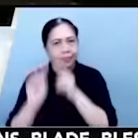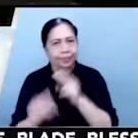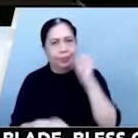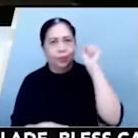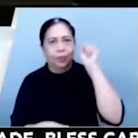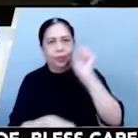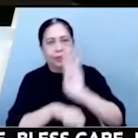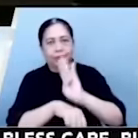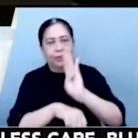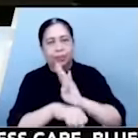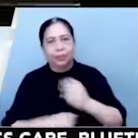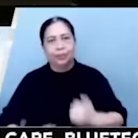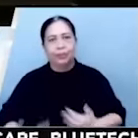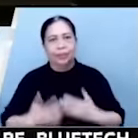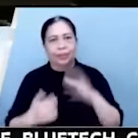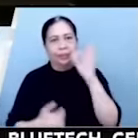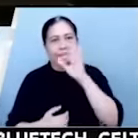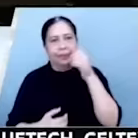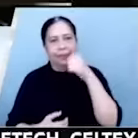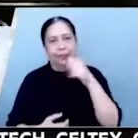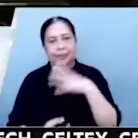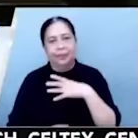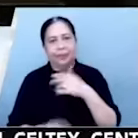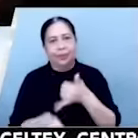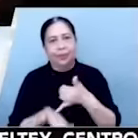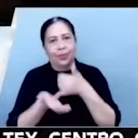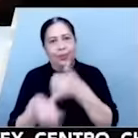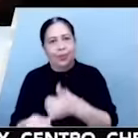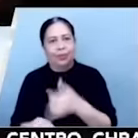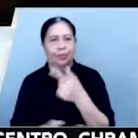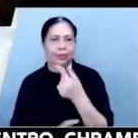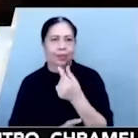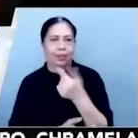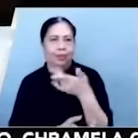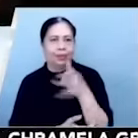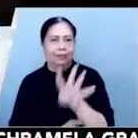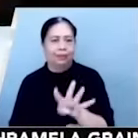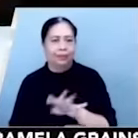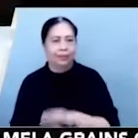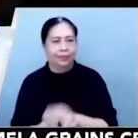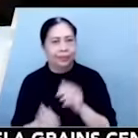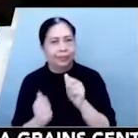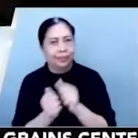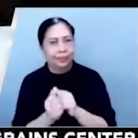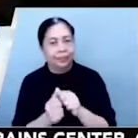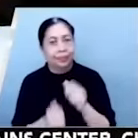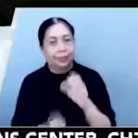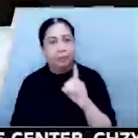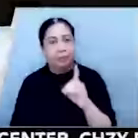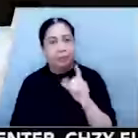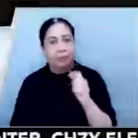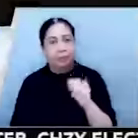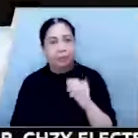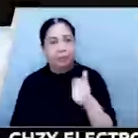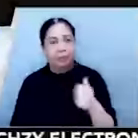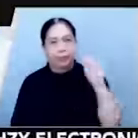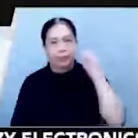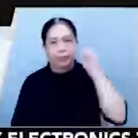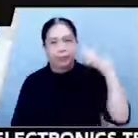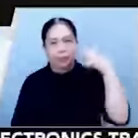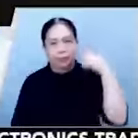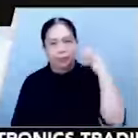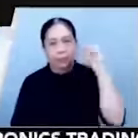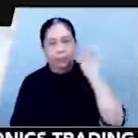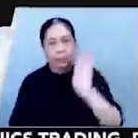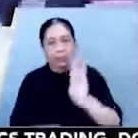Inspiring Filipina Entrepreneurs Awards 2024. Kasama sina Trade Secretary Alfredo Pascual, Go Negosyo founder